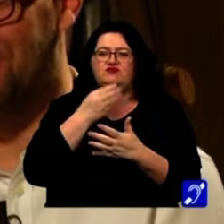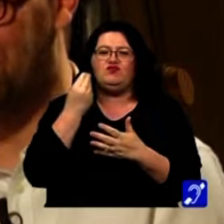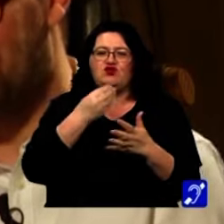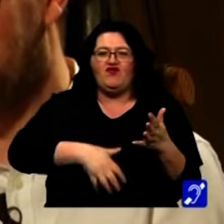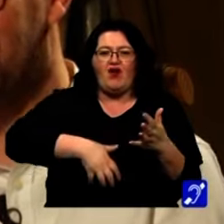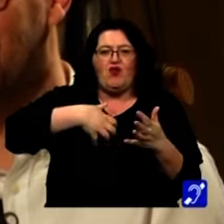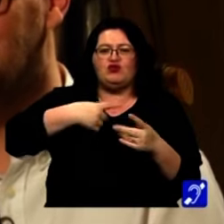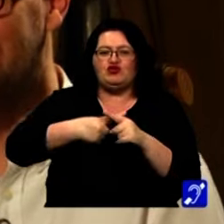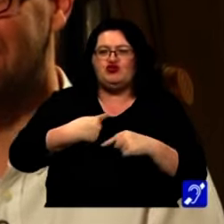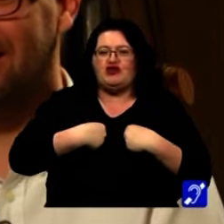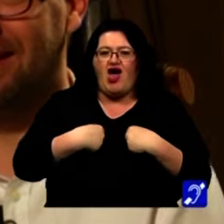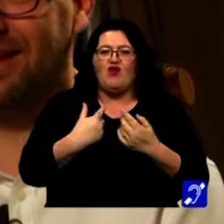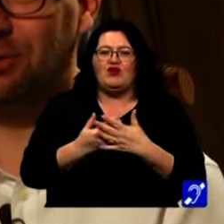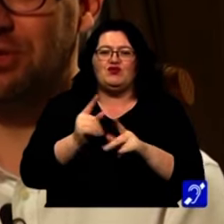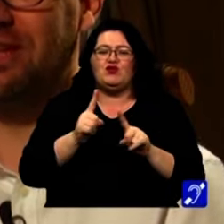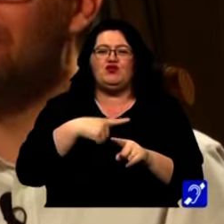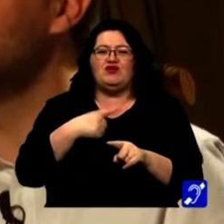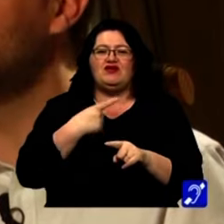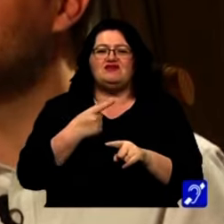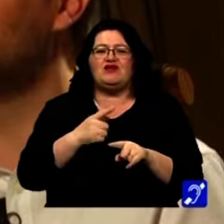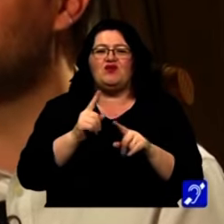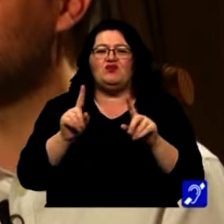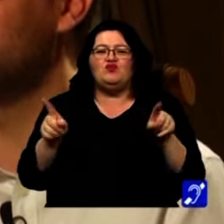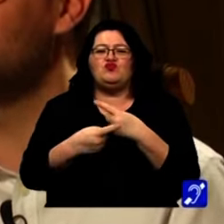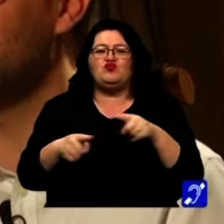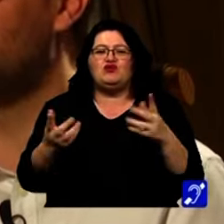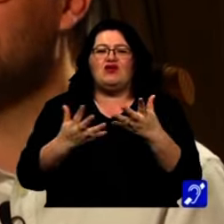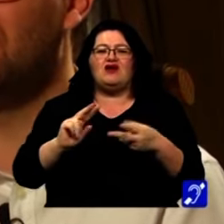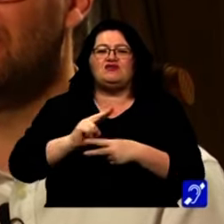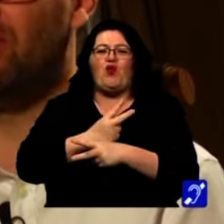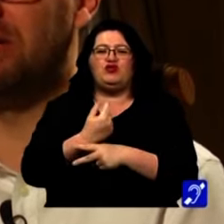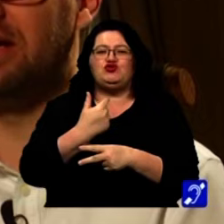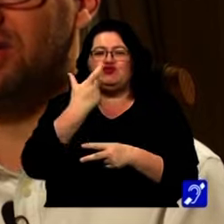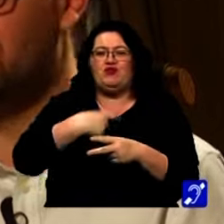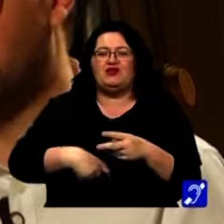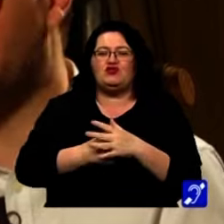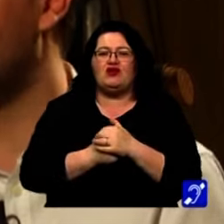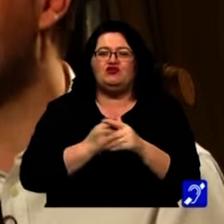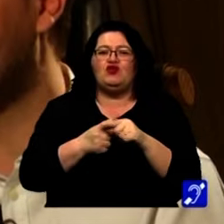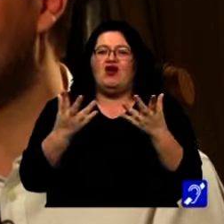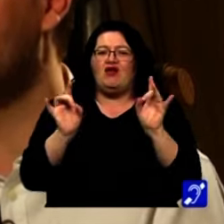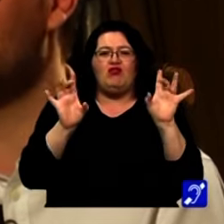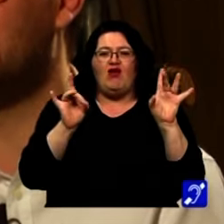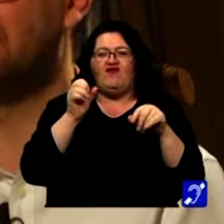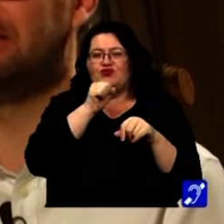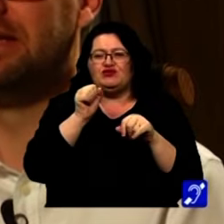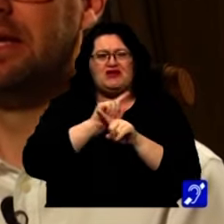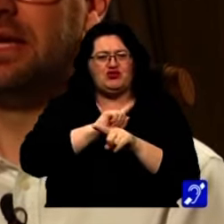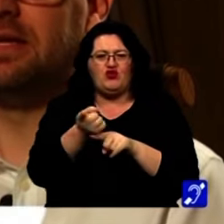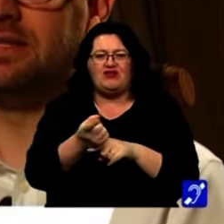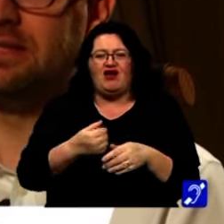emoții și eu, tocmai pentru că nu este un gen de muzică cu care sunt eu foarte familiar și pe care nu l-am mai cântat